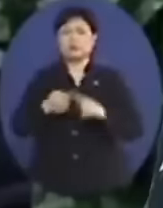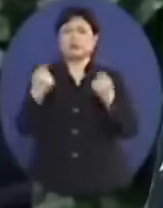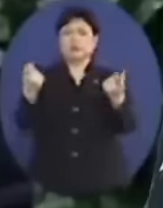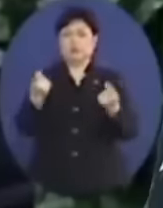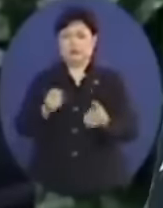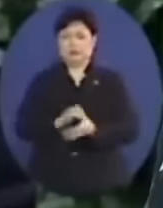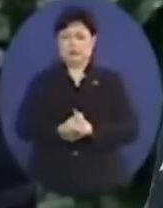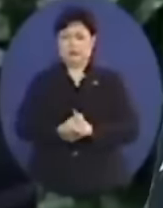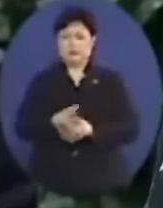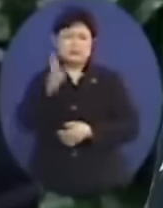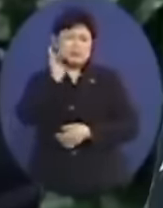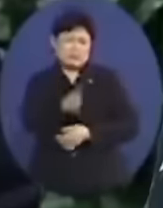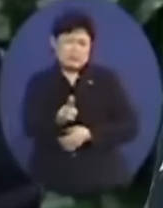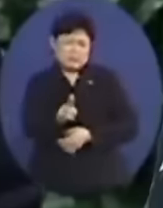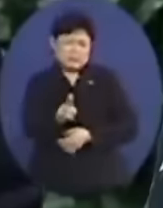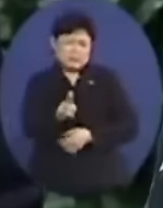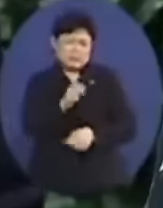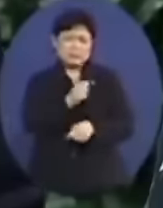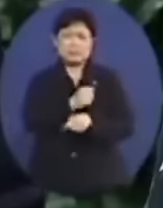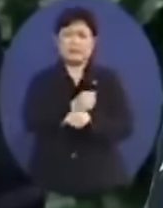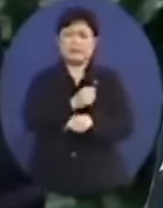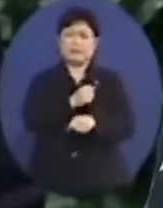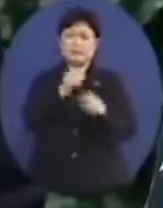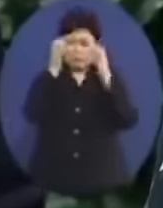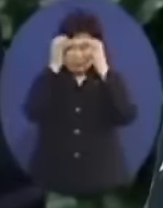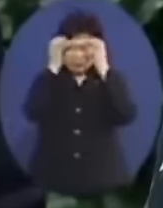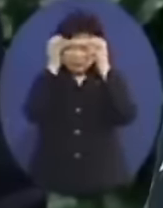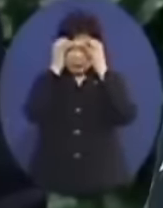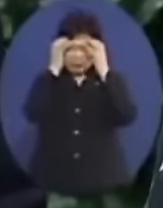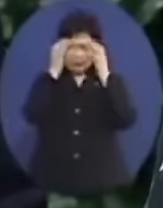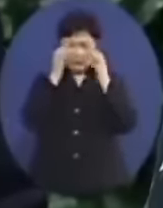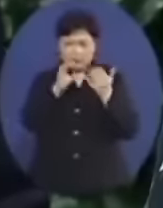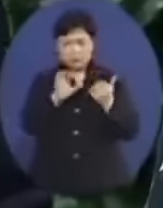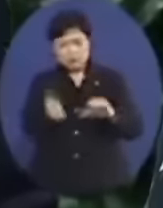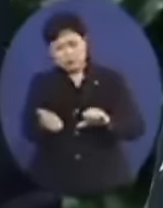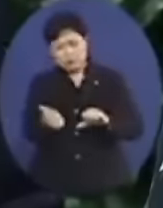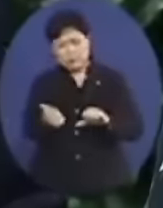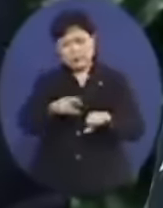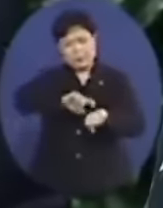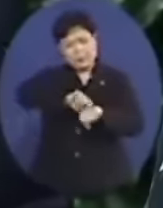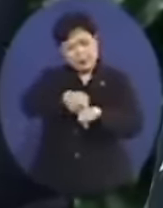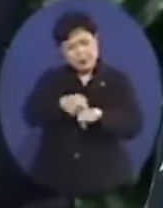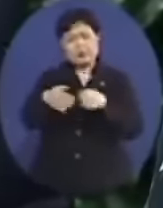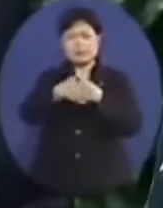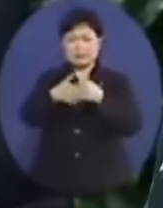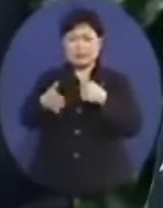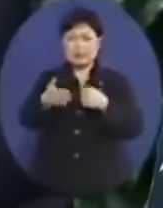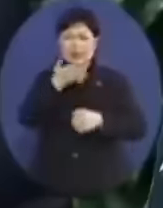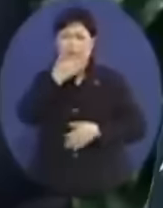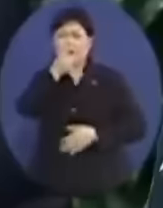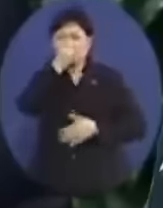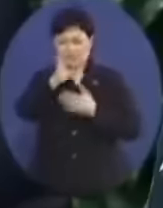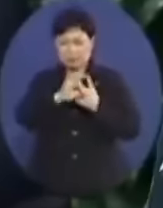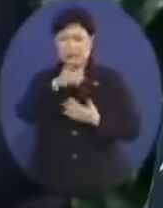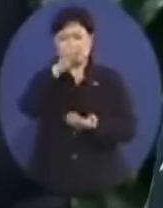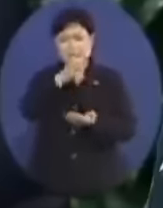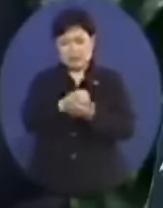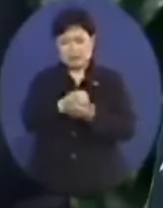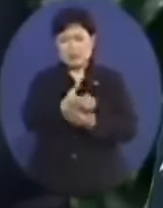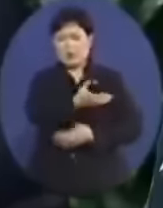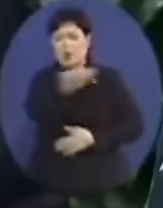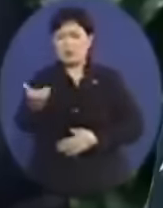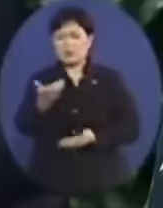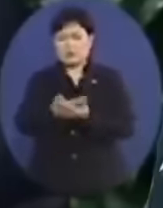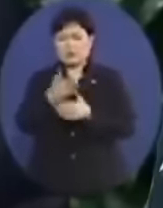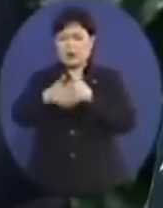얼마나 혹심한 사형 제도이기 때문에 할 수만 있으면이 자을 옮겨 달라고 예수님도